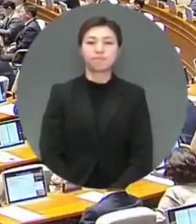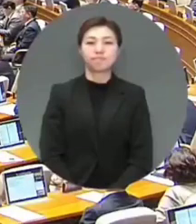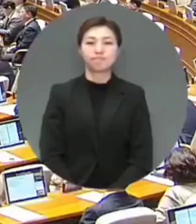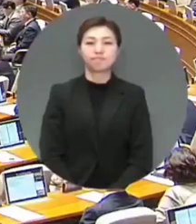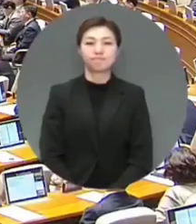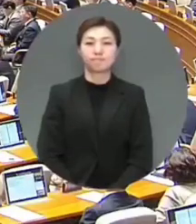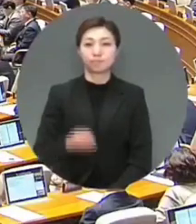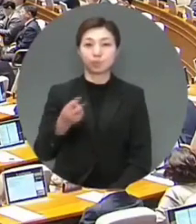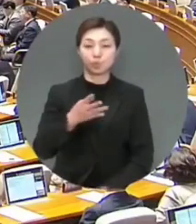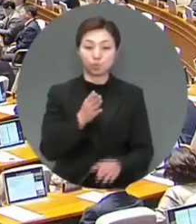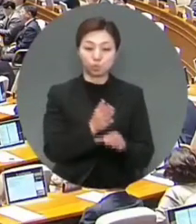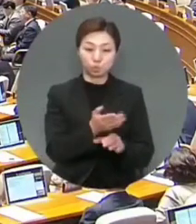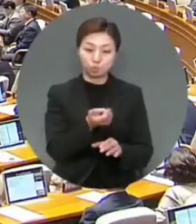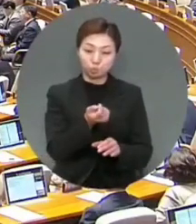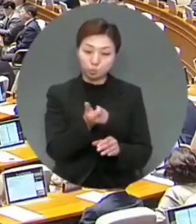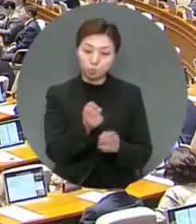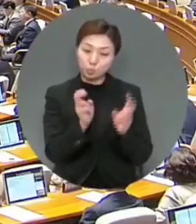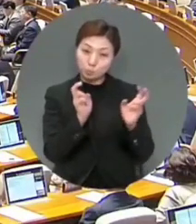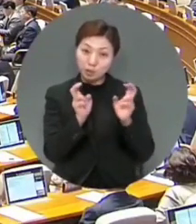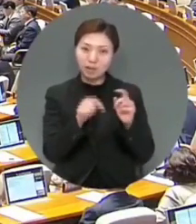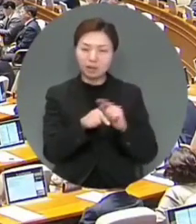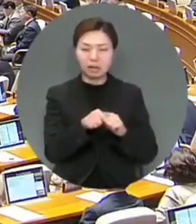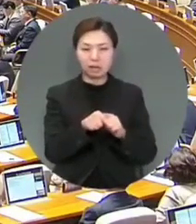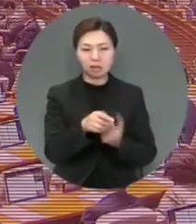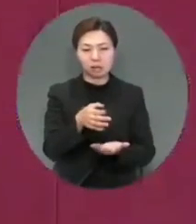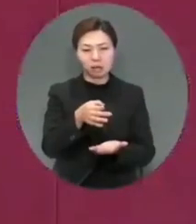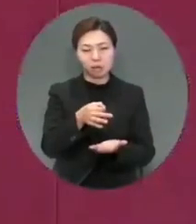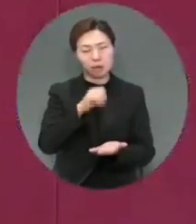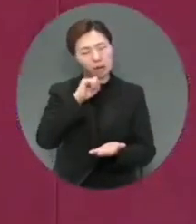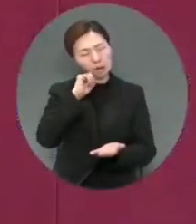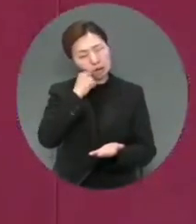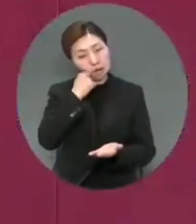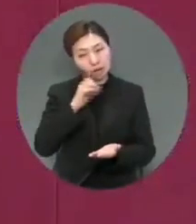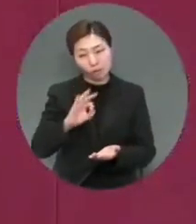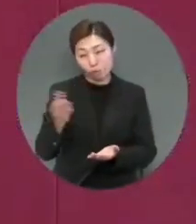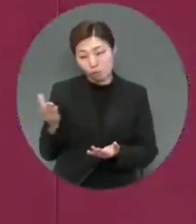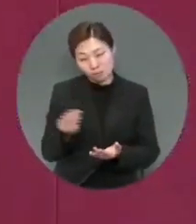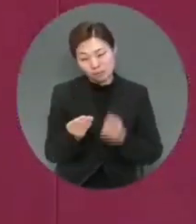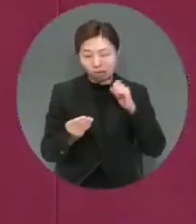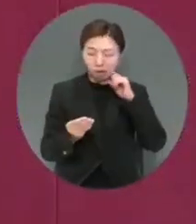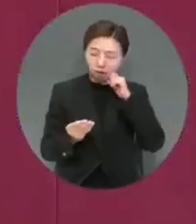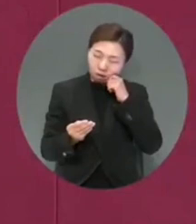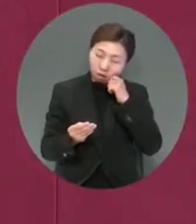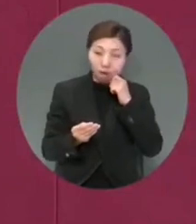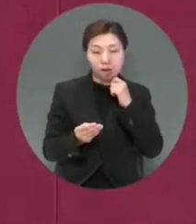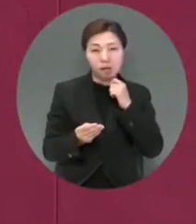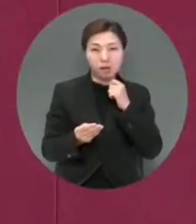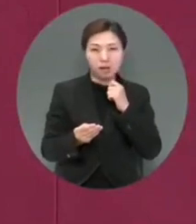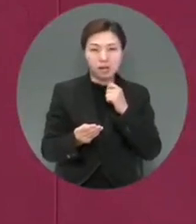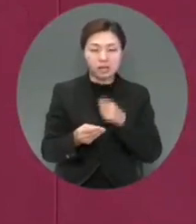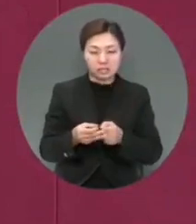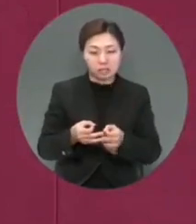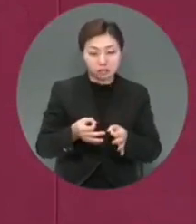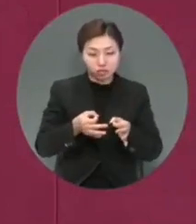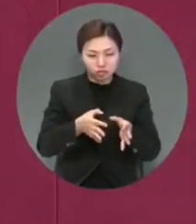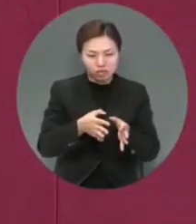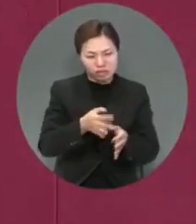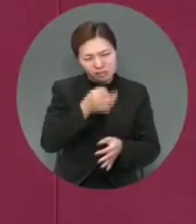아울러 중소기업들이 자금 여력 부족으로 투자하기 어려운 기술 개발 분야와